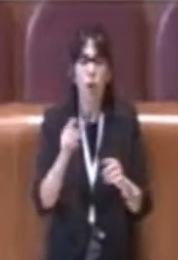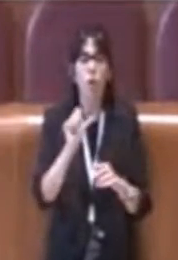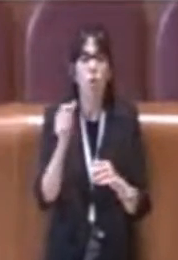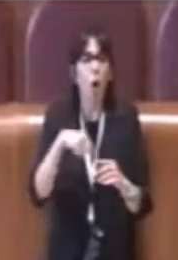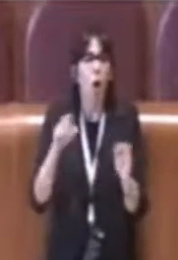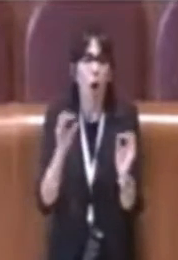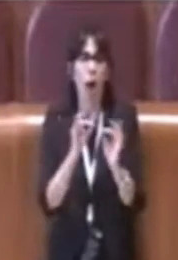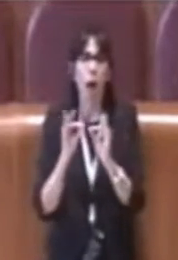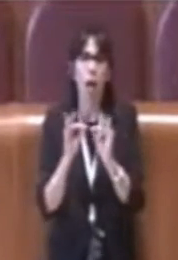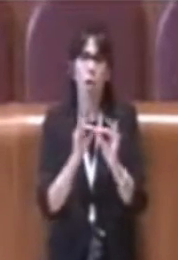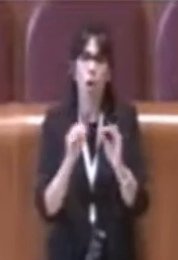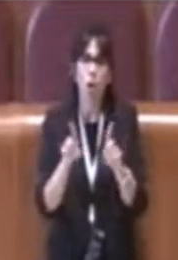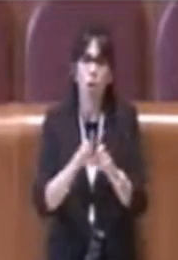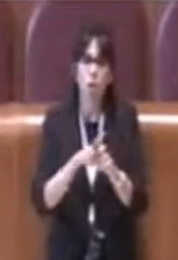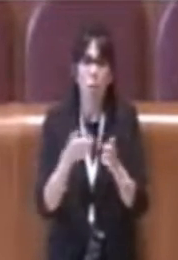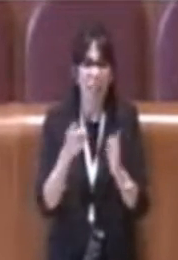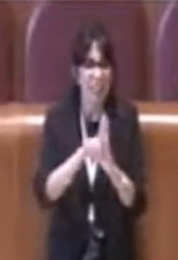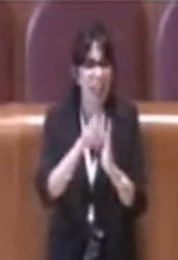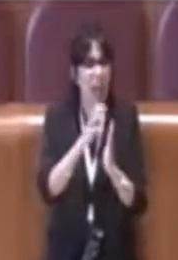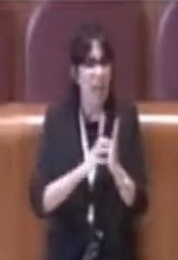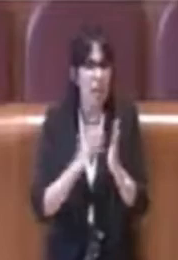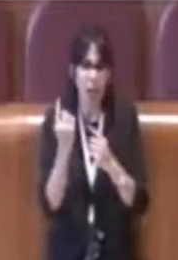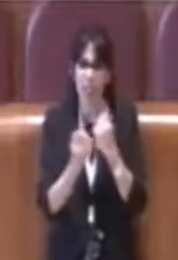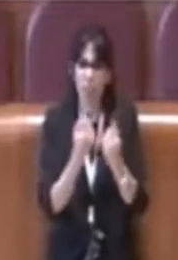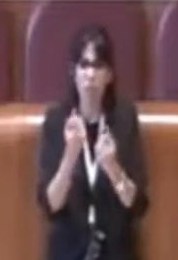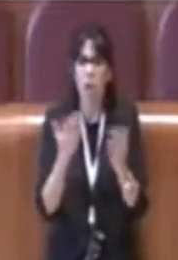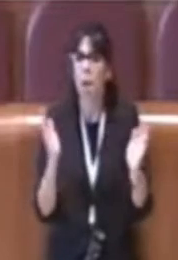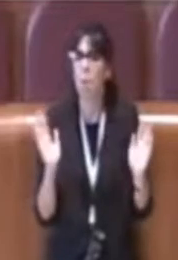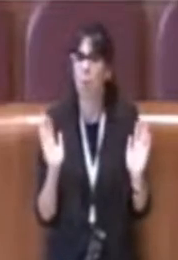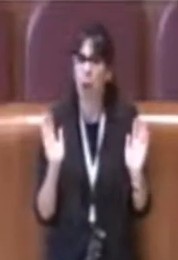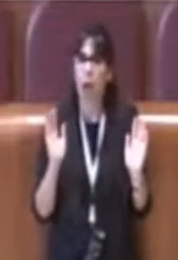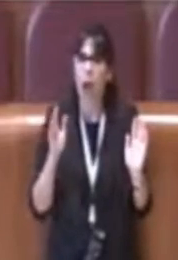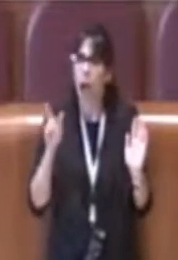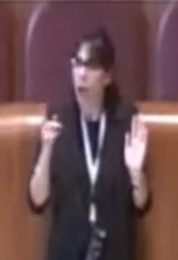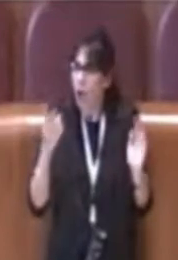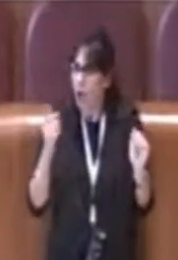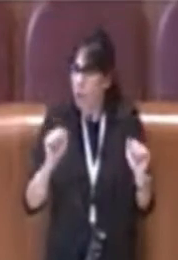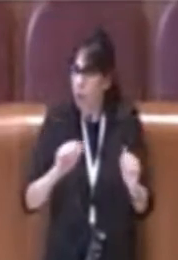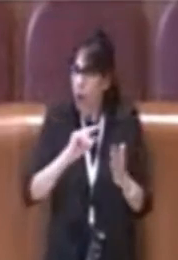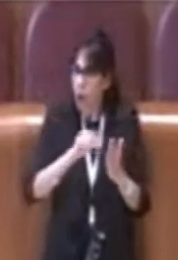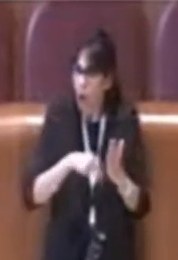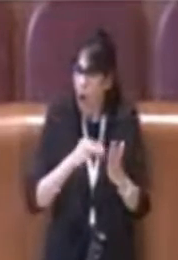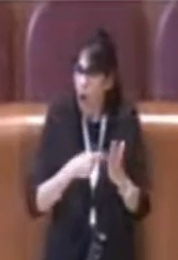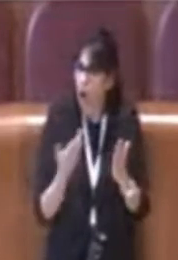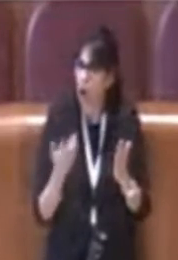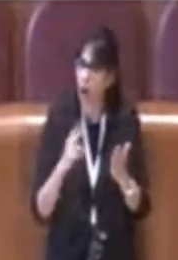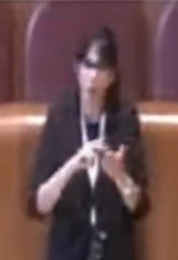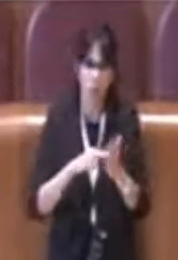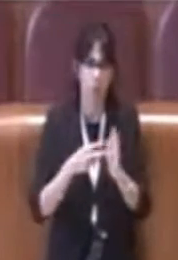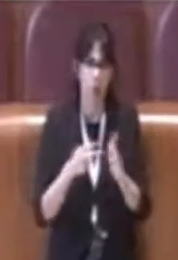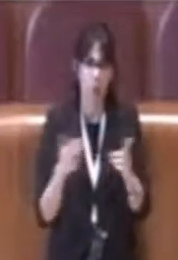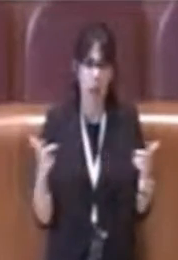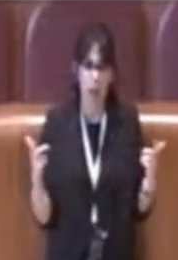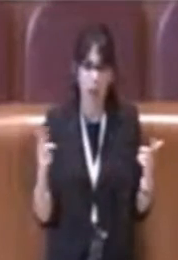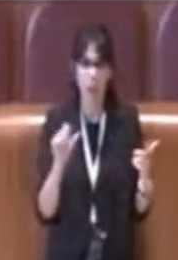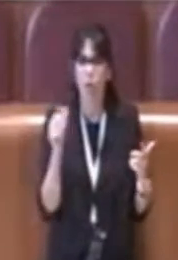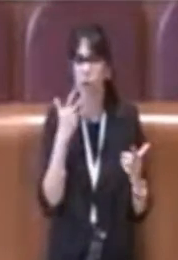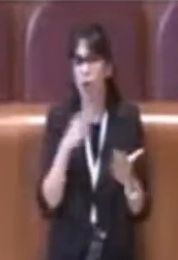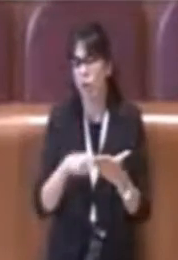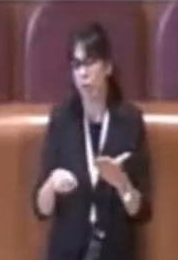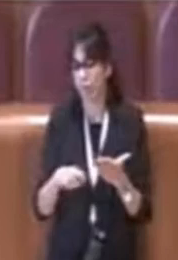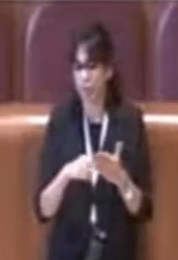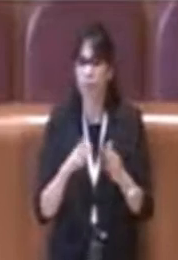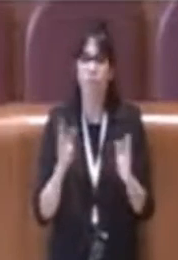riguardo la delibera in sé e la questione in sé, poi non la vieta di sottoscriverli, ci mancherebbe pure, però insomma non era giusto una precisazione.